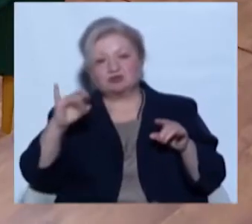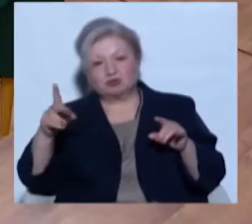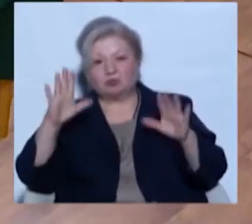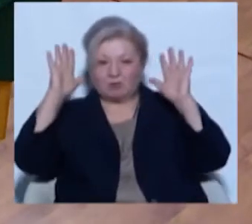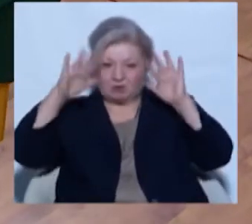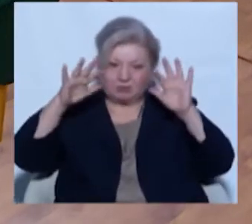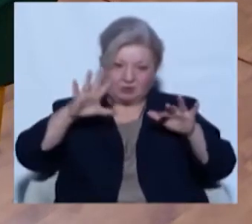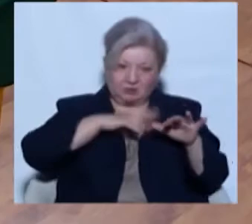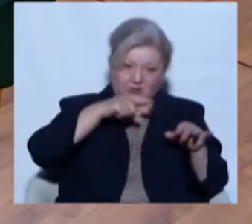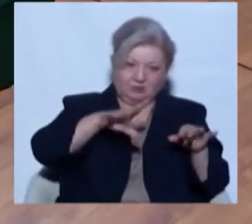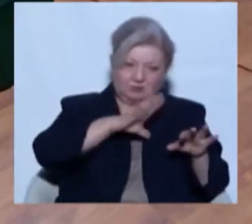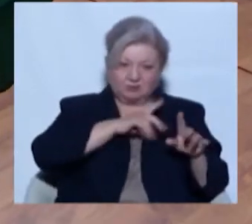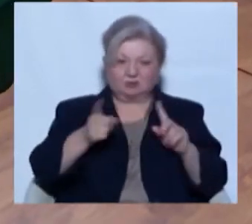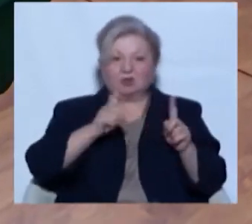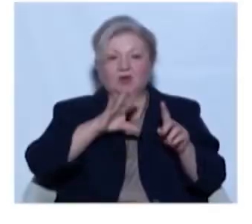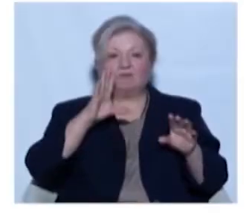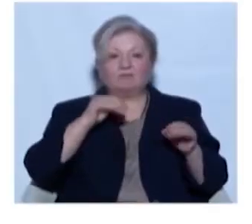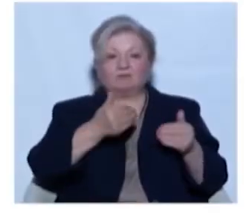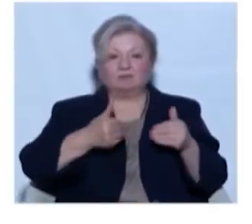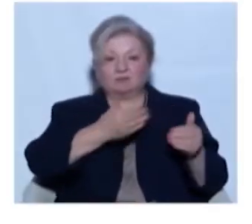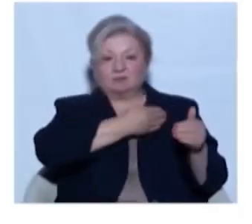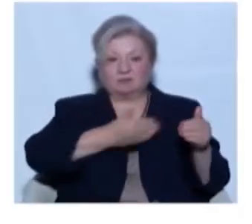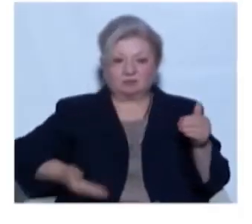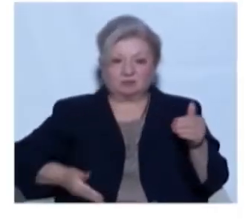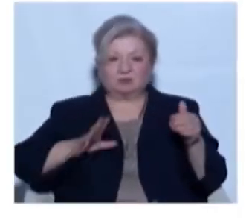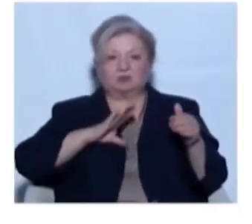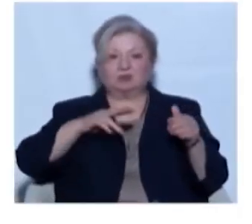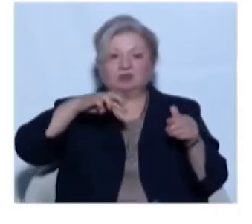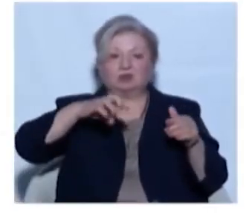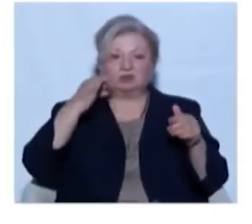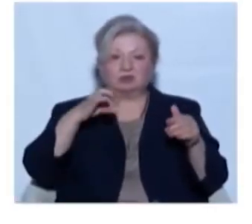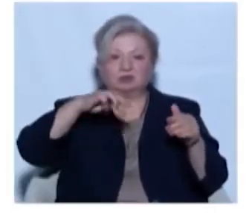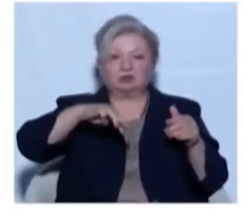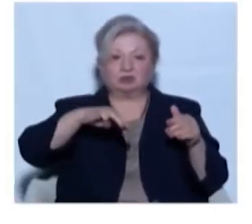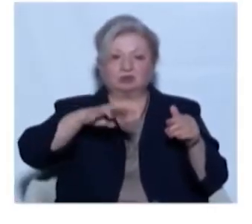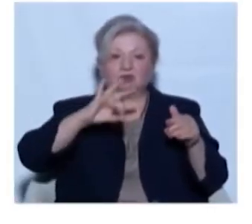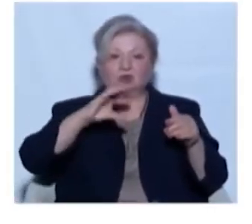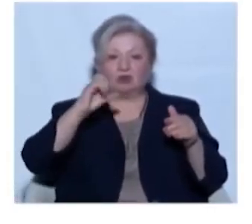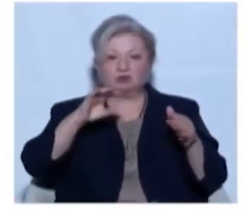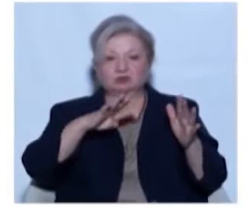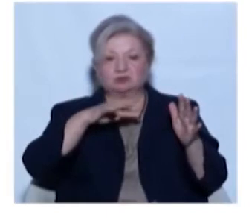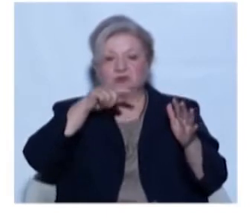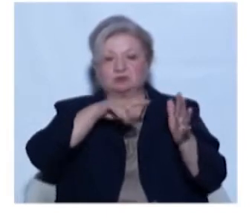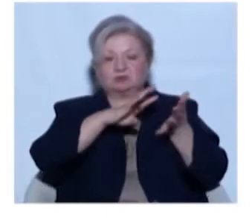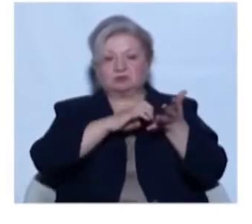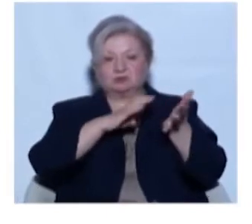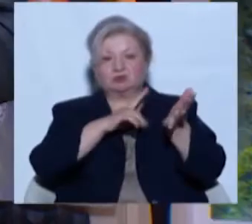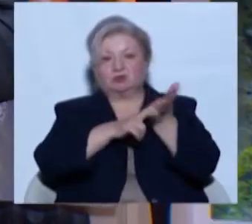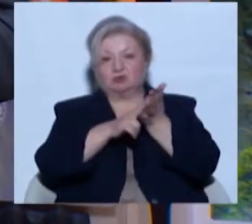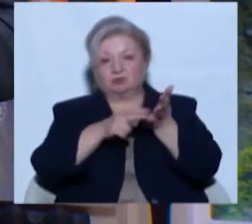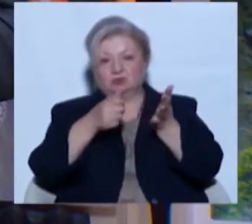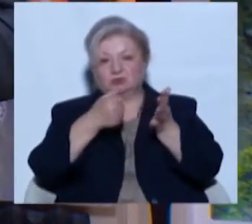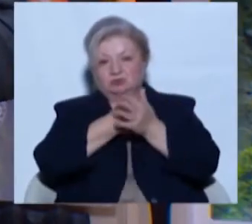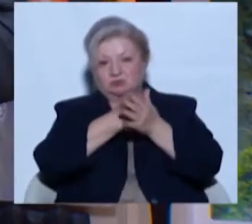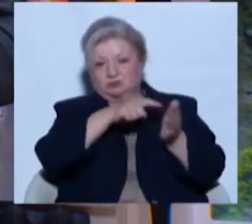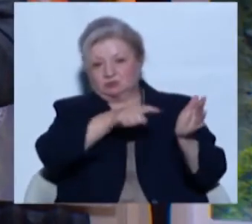შესაბამისად, ვიდრე იუგოსლავიაში ბროს ტიტოს რეჟიმი იყო 1980 წლამდე, ტიტო ახერხებდა